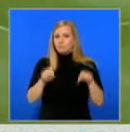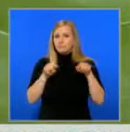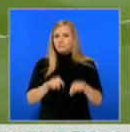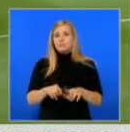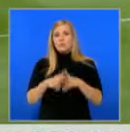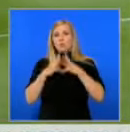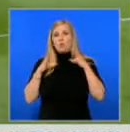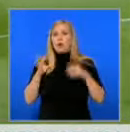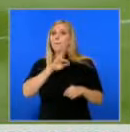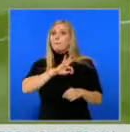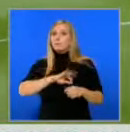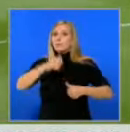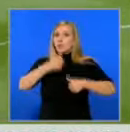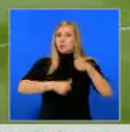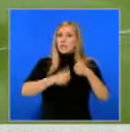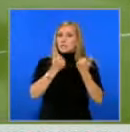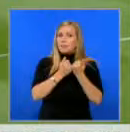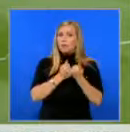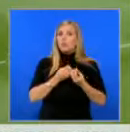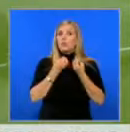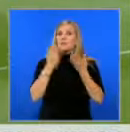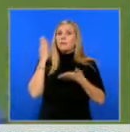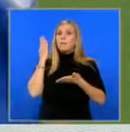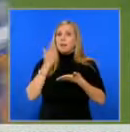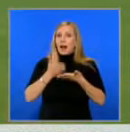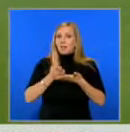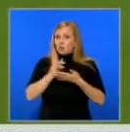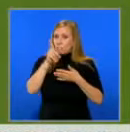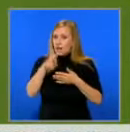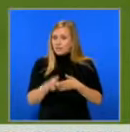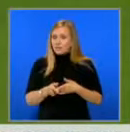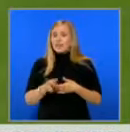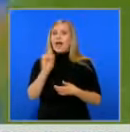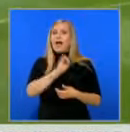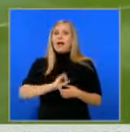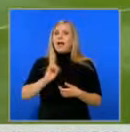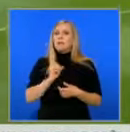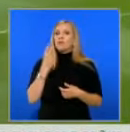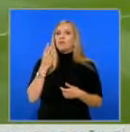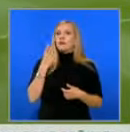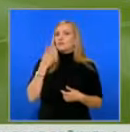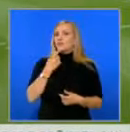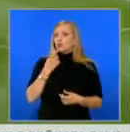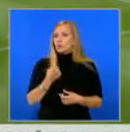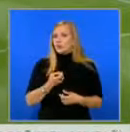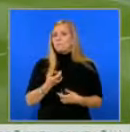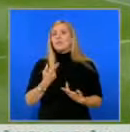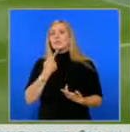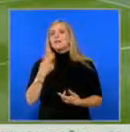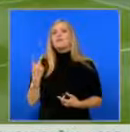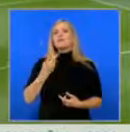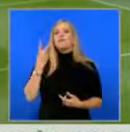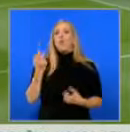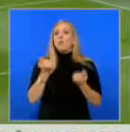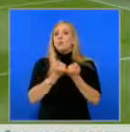ценен успех в съревнованието за местата даващи право на участие на евро 202 24-та срещу прекия си съперник за втората позиция